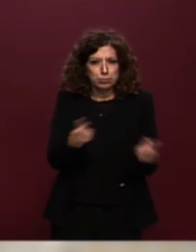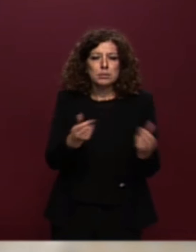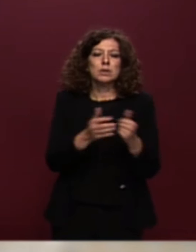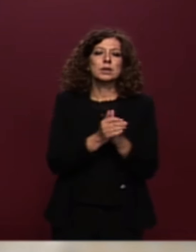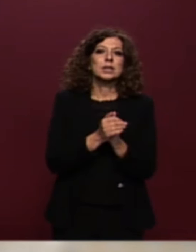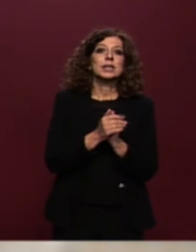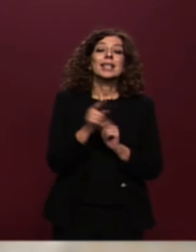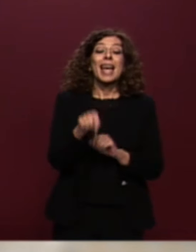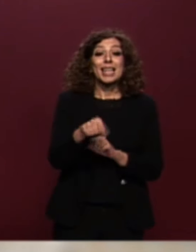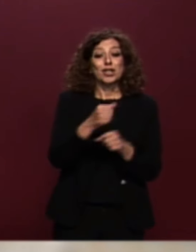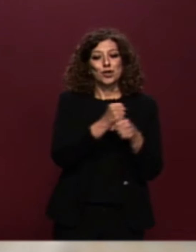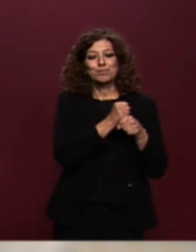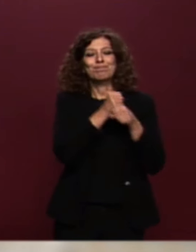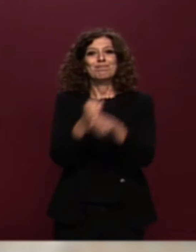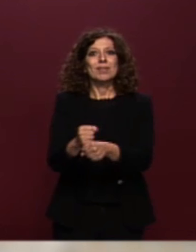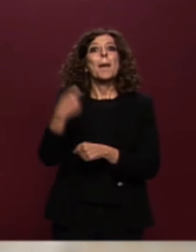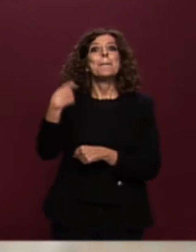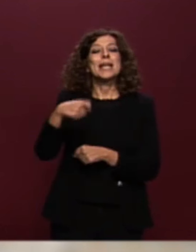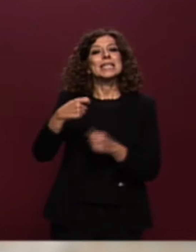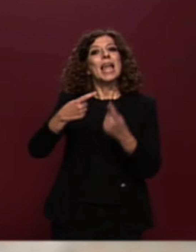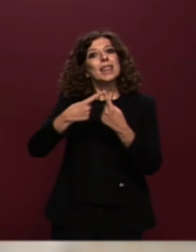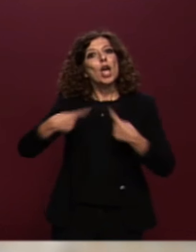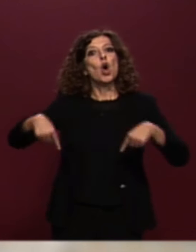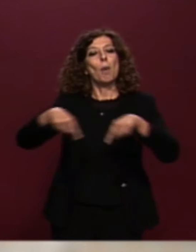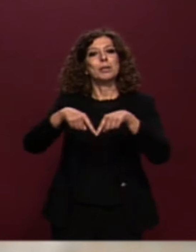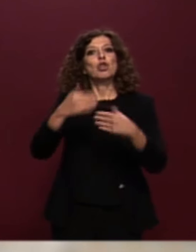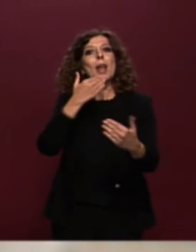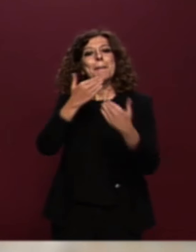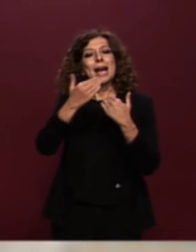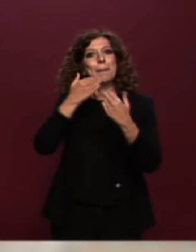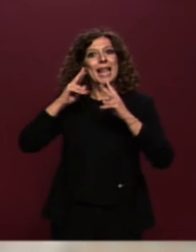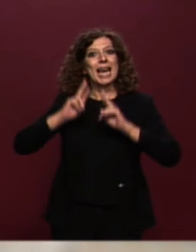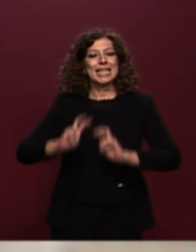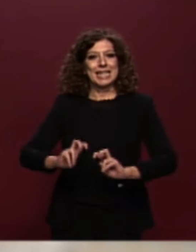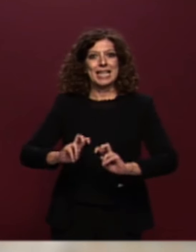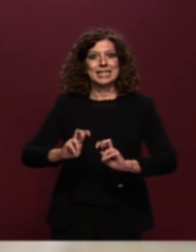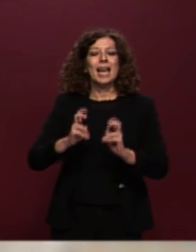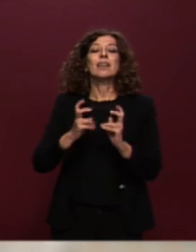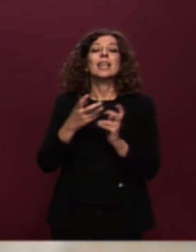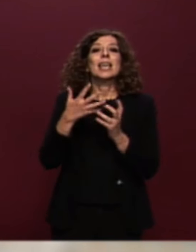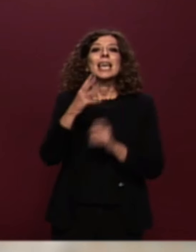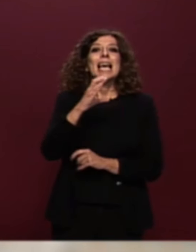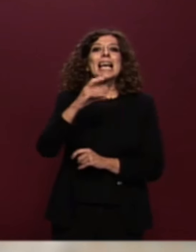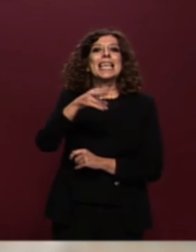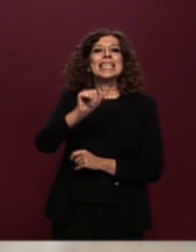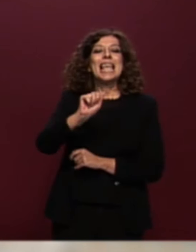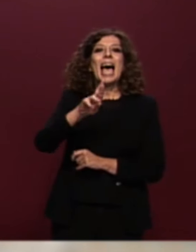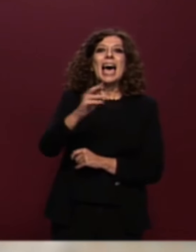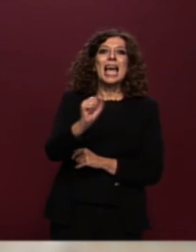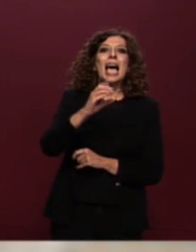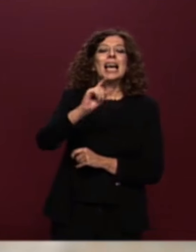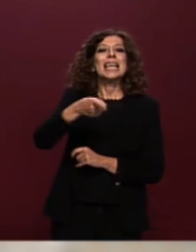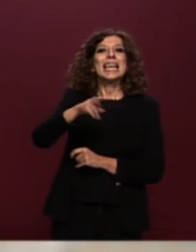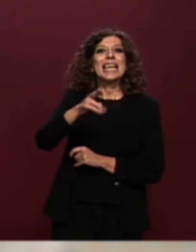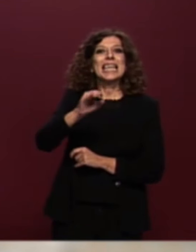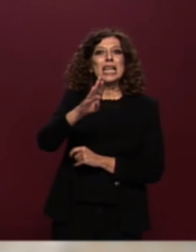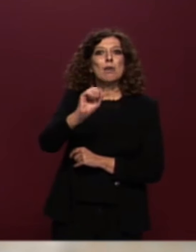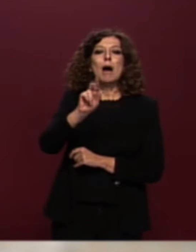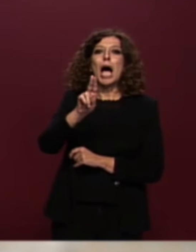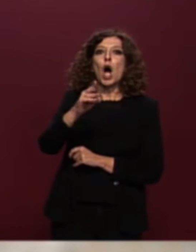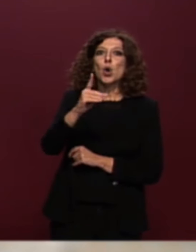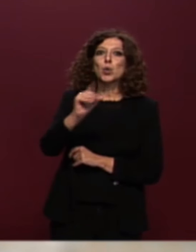alla Presidente della Commissione parlamentare d'inchiesta, Chiara Gribaudo, instancabile nel suo lavoro